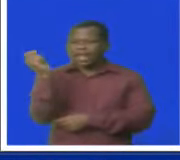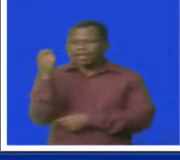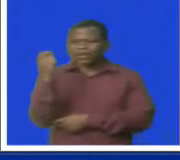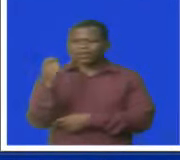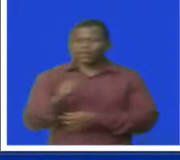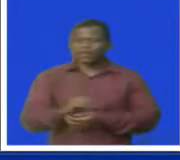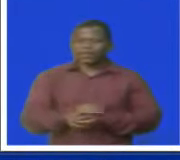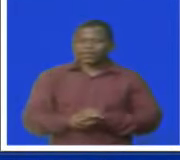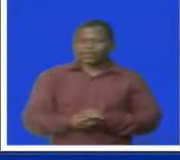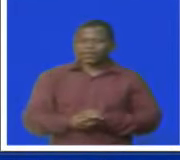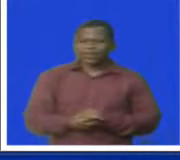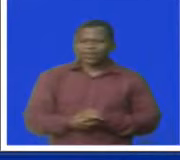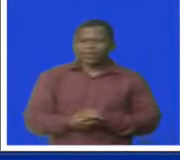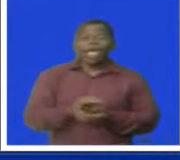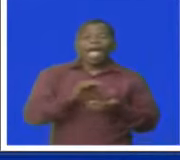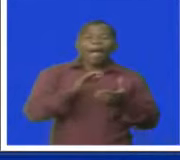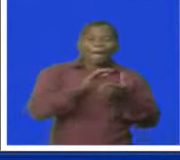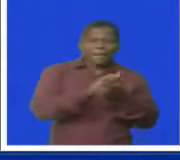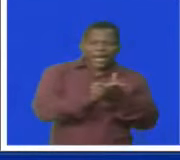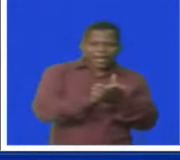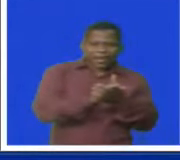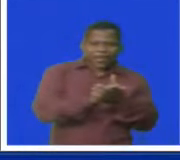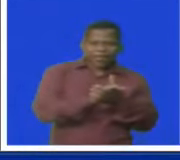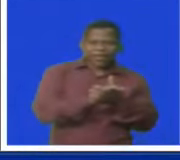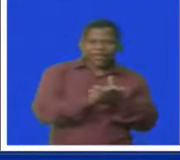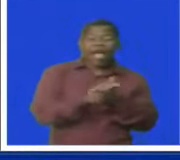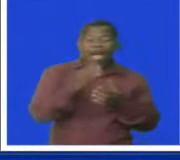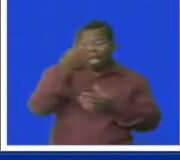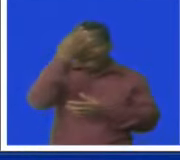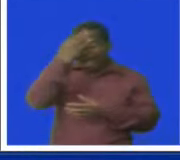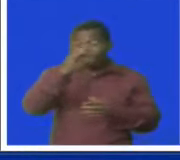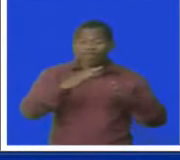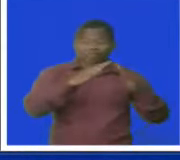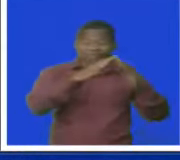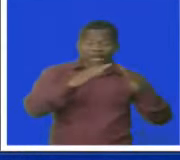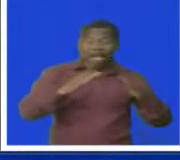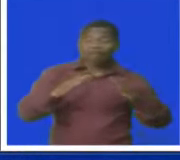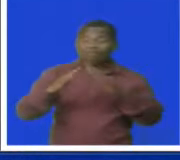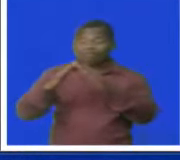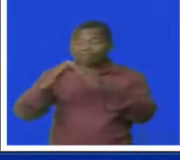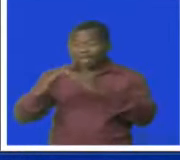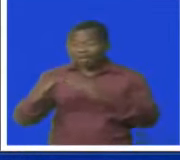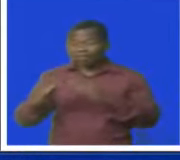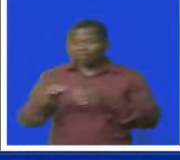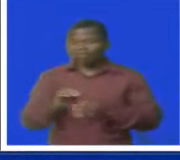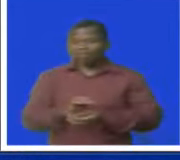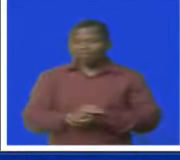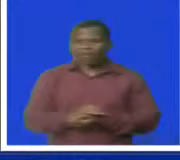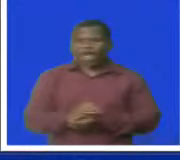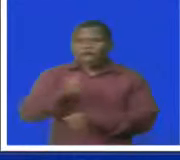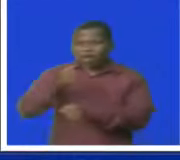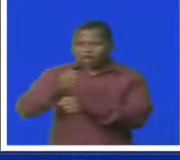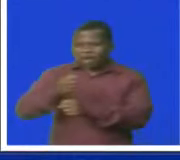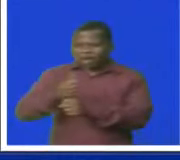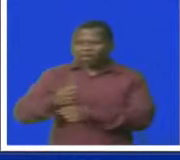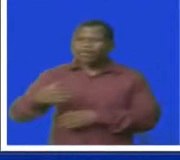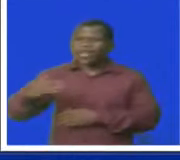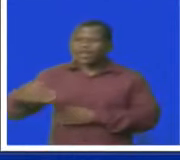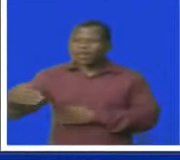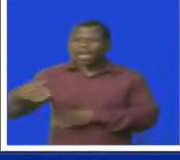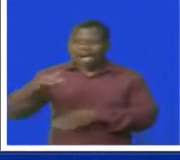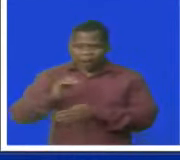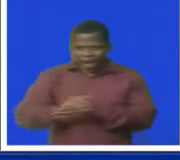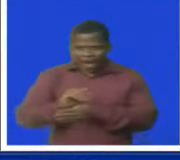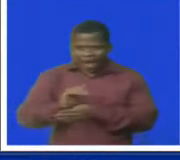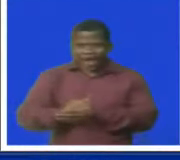singonke mhlambe ama-oganza hulumende kuze kokuthi uphumelele lo msebenzi. Kungako nje nakamanzini